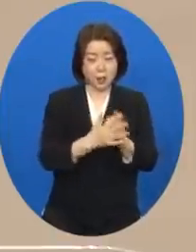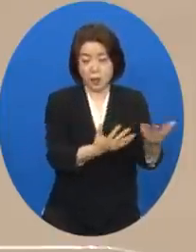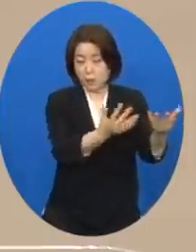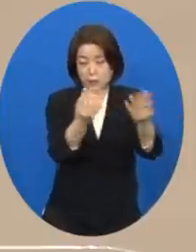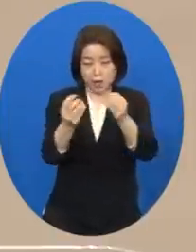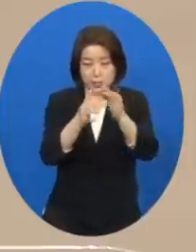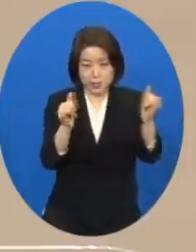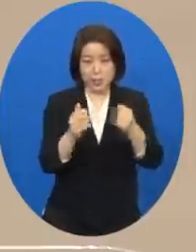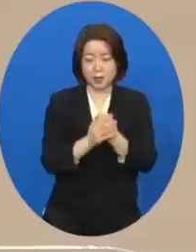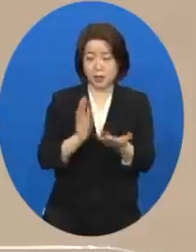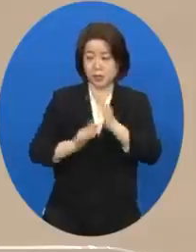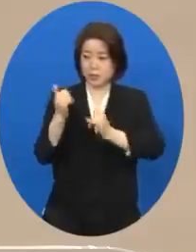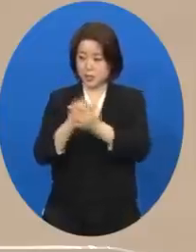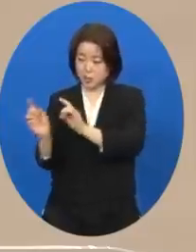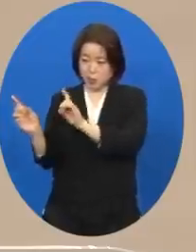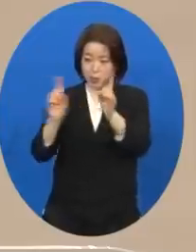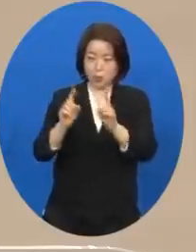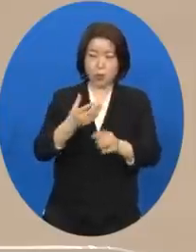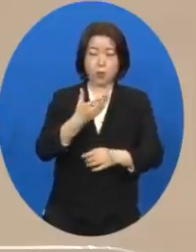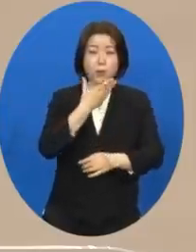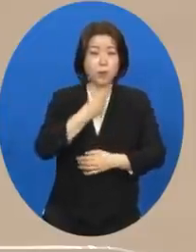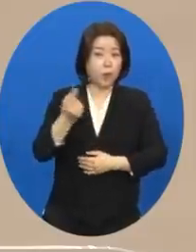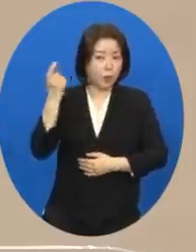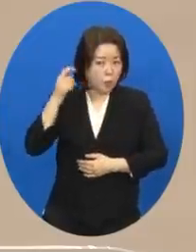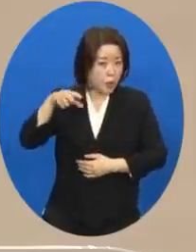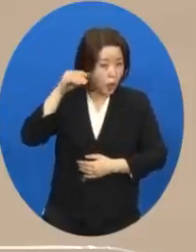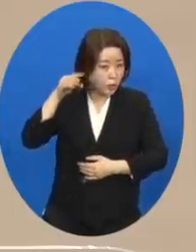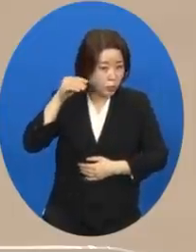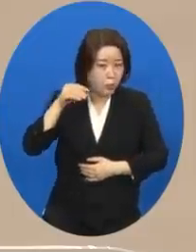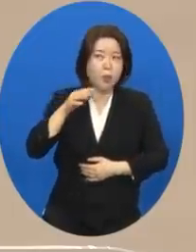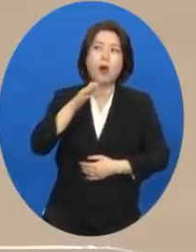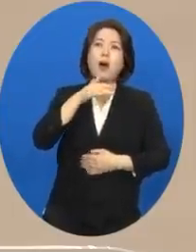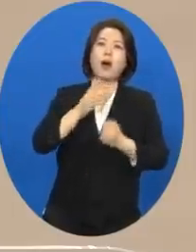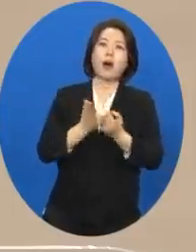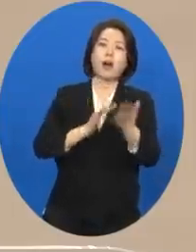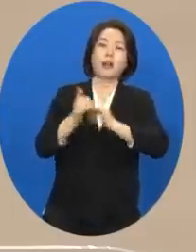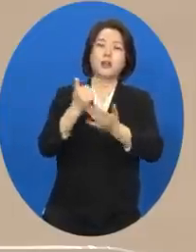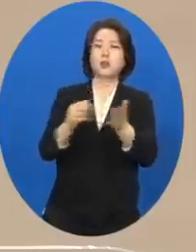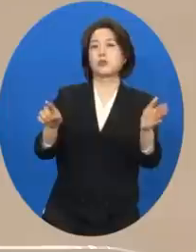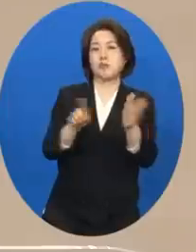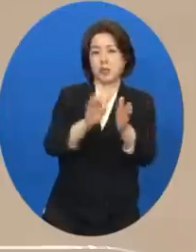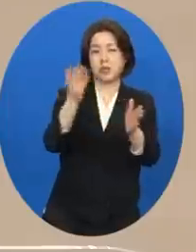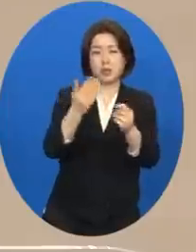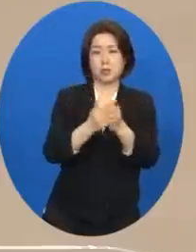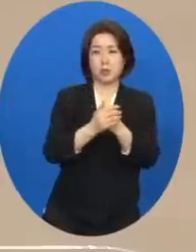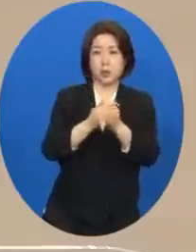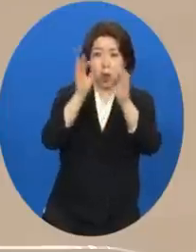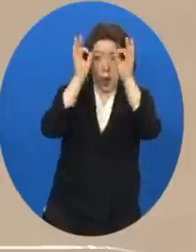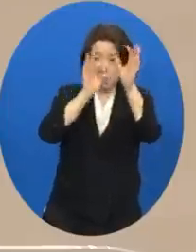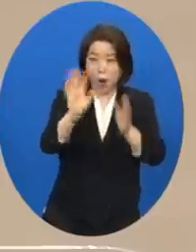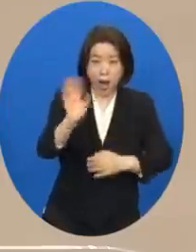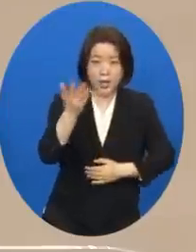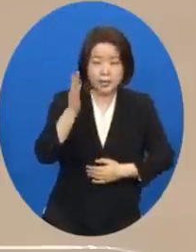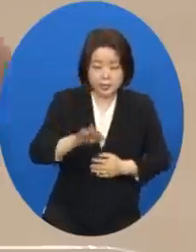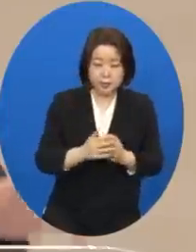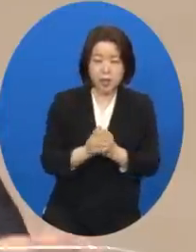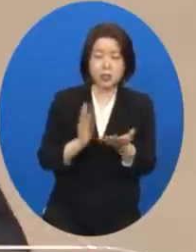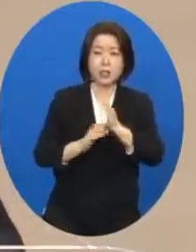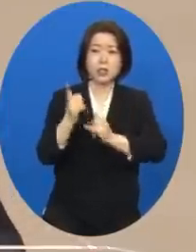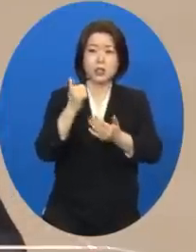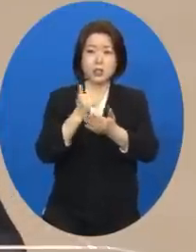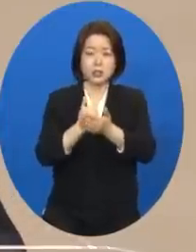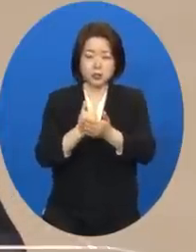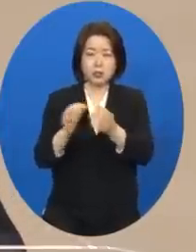예수님의 부활의 복음을 듣고 그들이 예수를 믿게 됐어요 보지 못하지만 예수님을 사랑하기 까지 했다